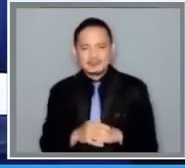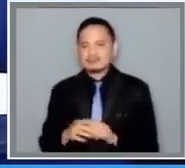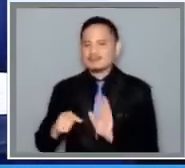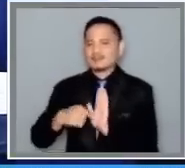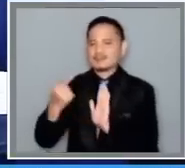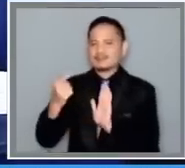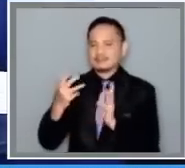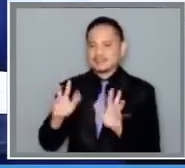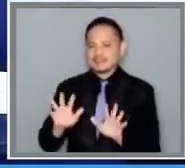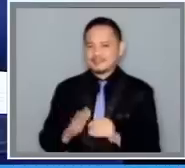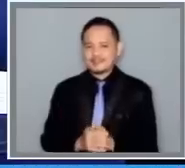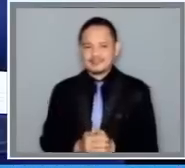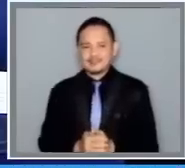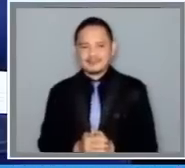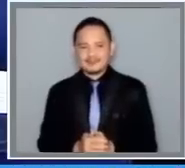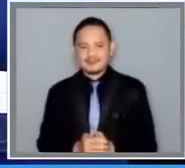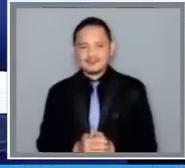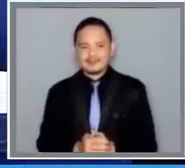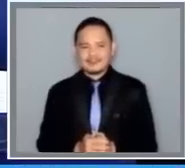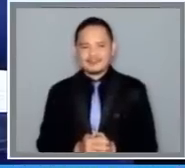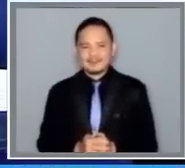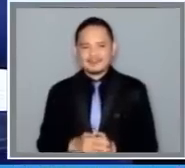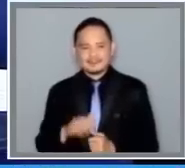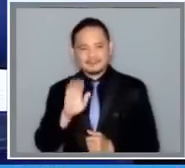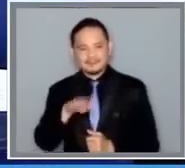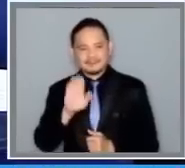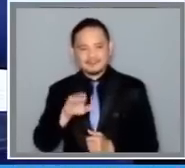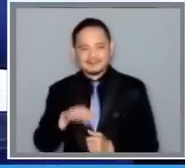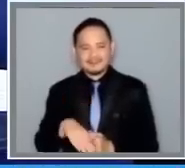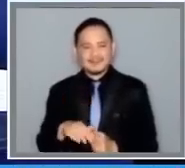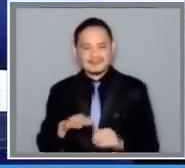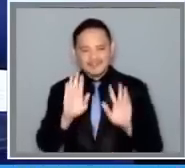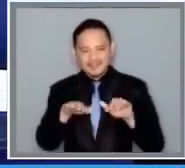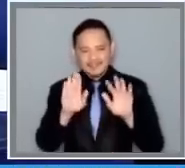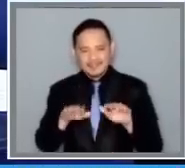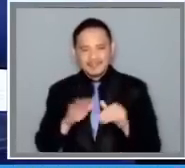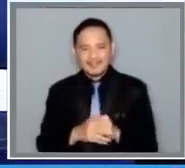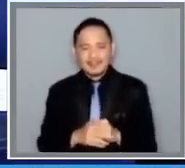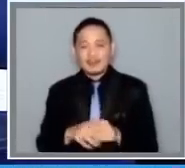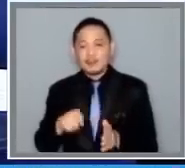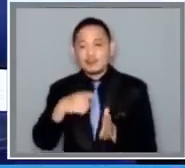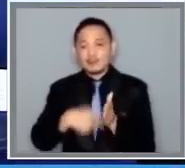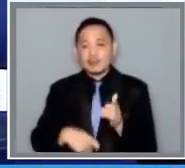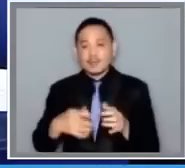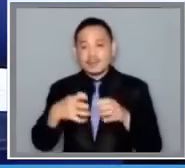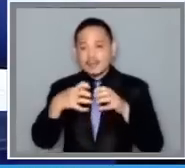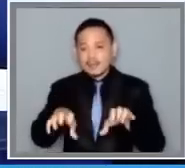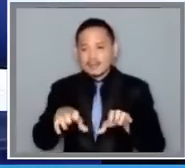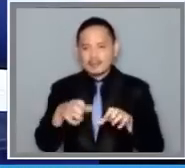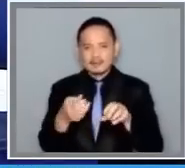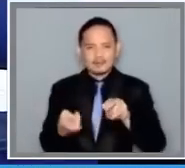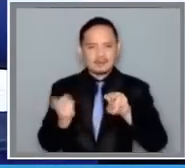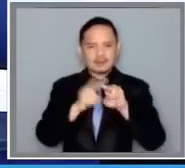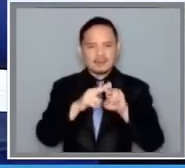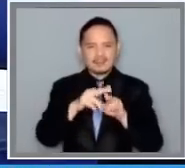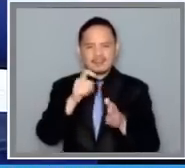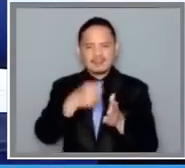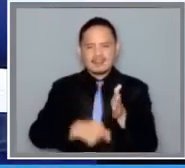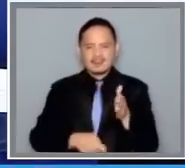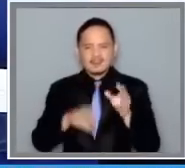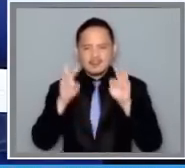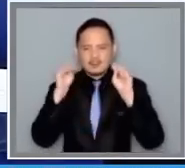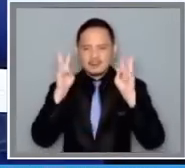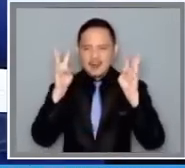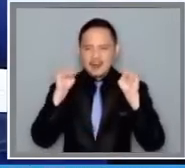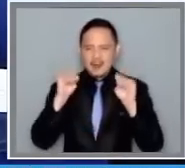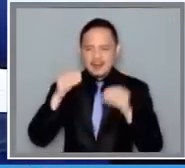Ay, di ba? Kung napa-aw sila doon sa nagmamahal na presyo po ng itlog. Eto, tiyak mapapa-wow naman kayo sa obra. Wow! Ganun din